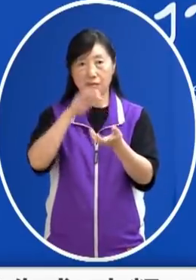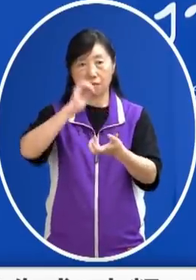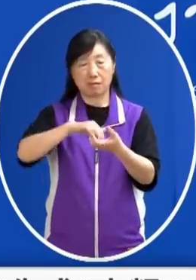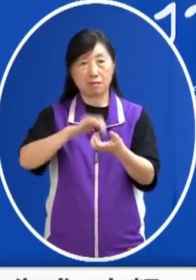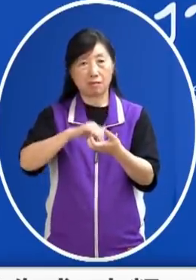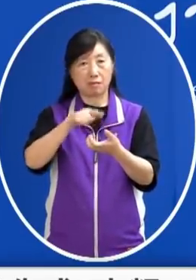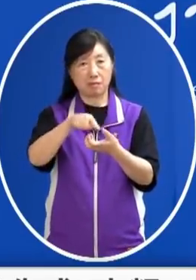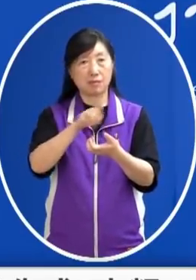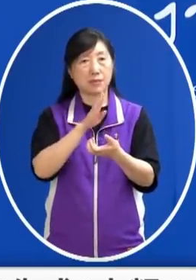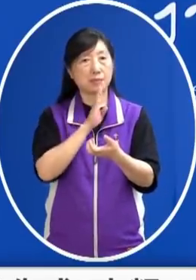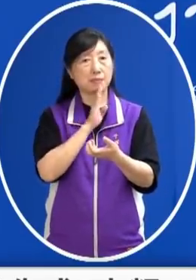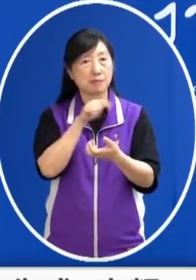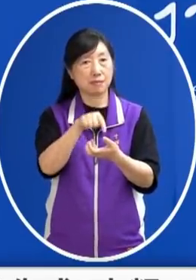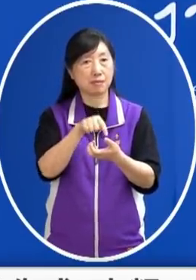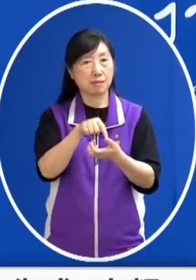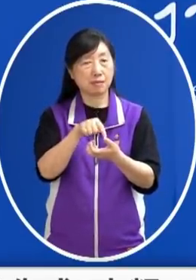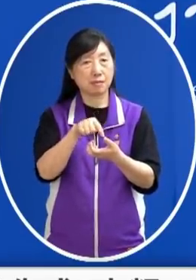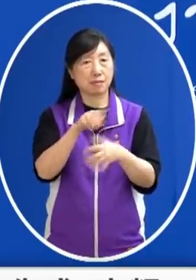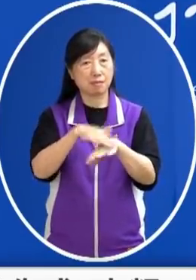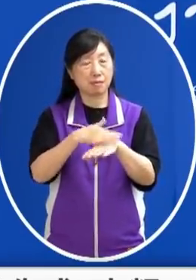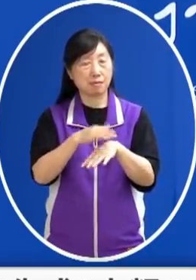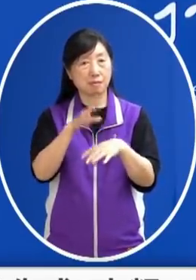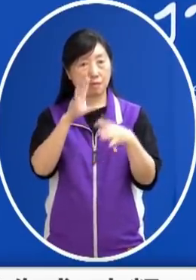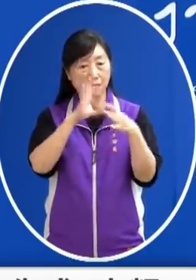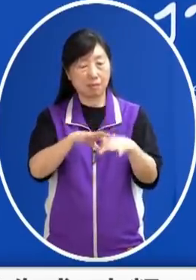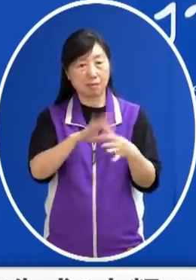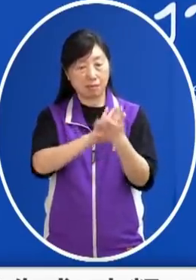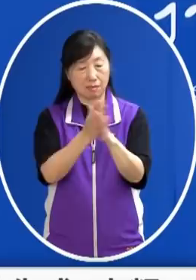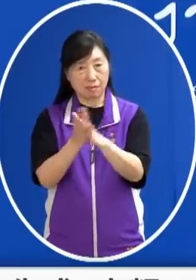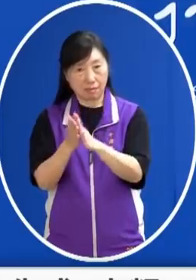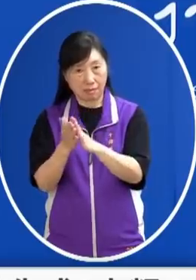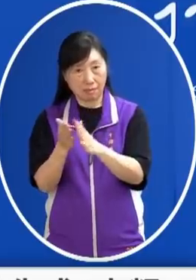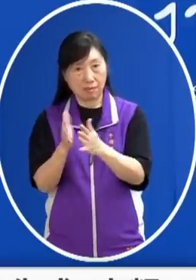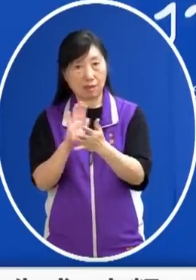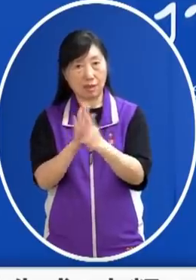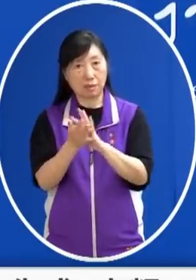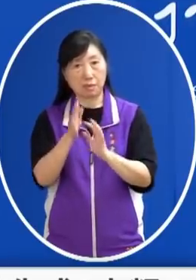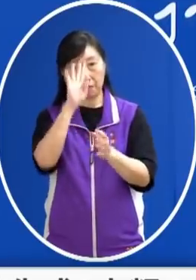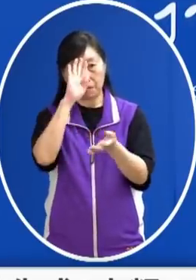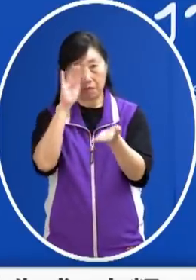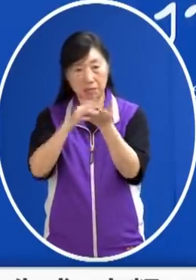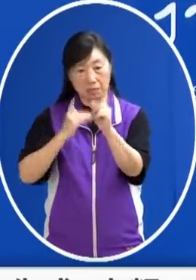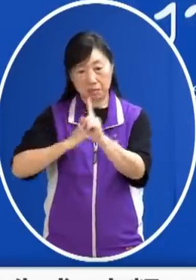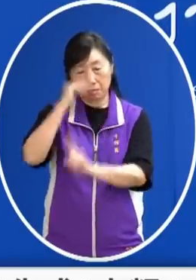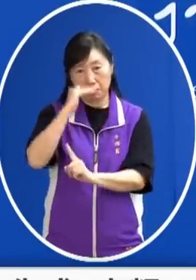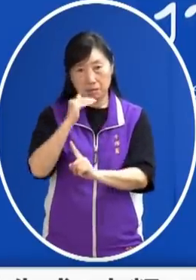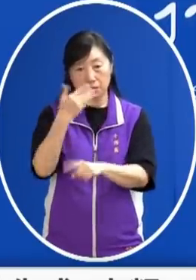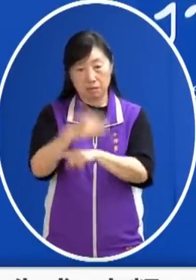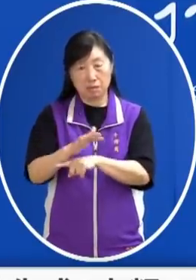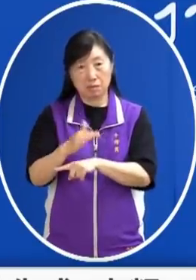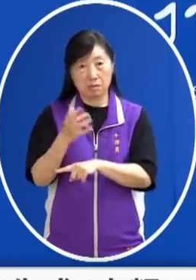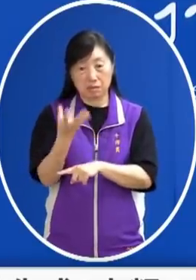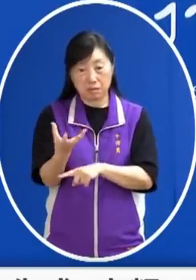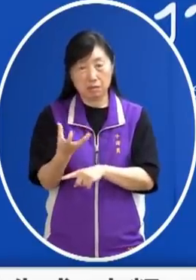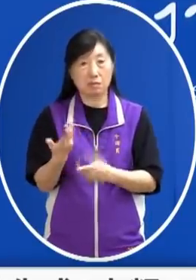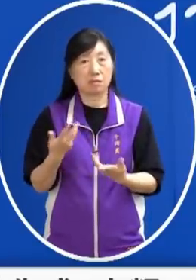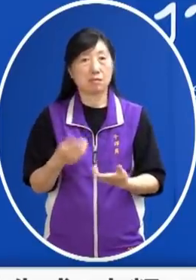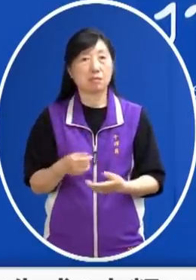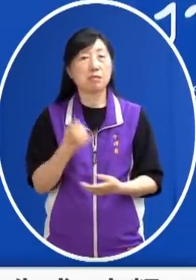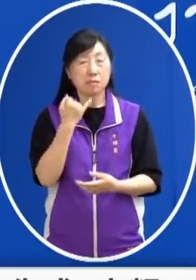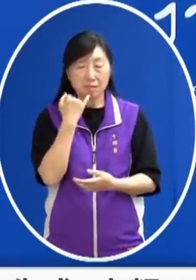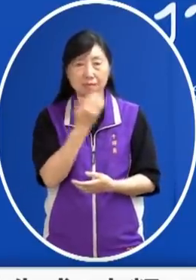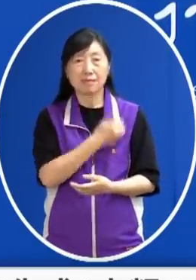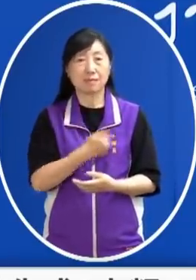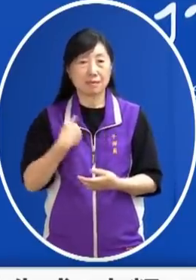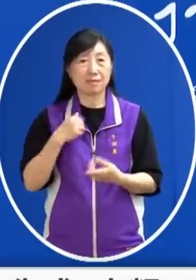一个因素之一，会不会因为演变以后造成毒性比较高，死亡率比较高，这当然是有这样的一个可